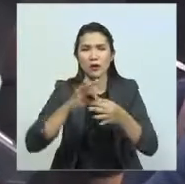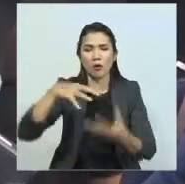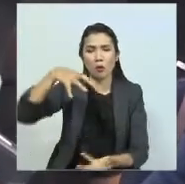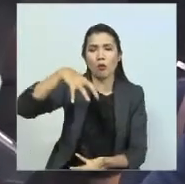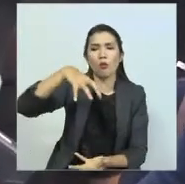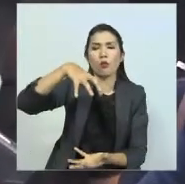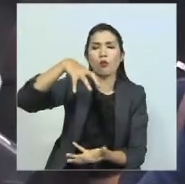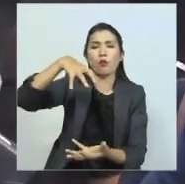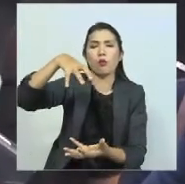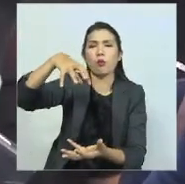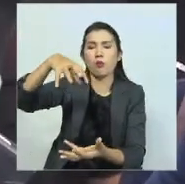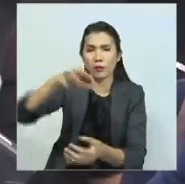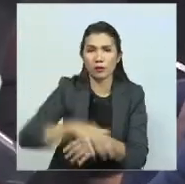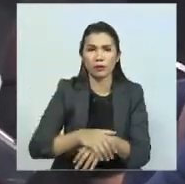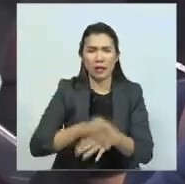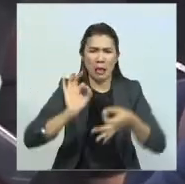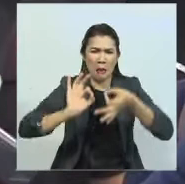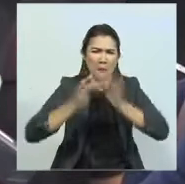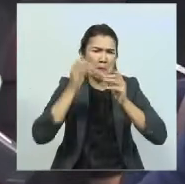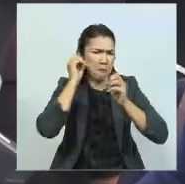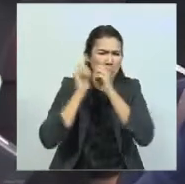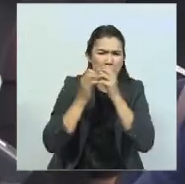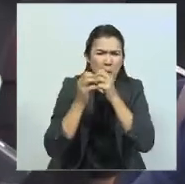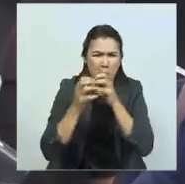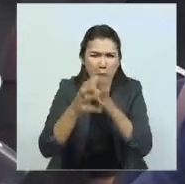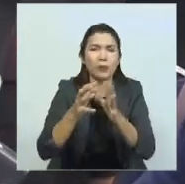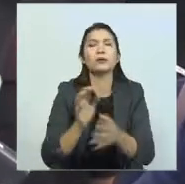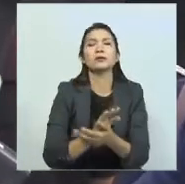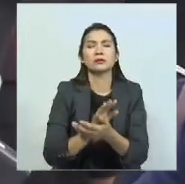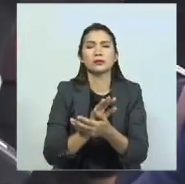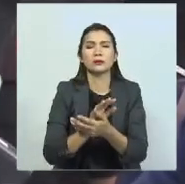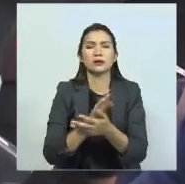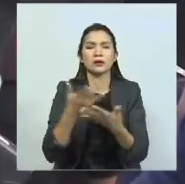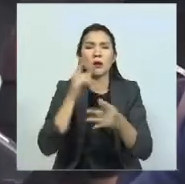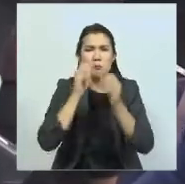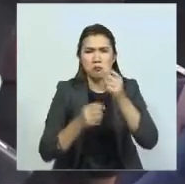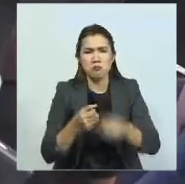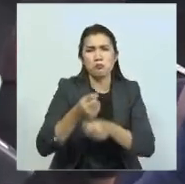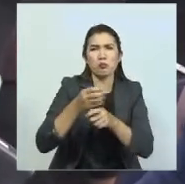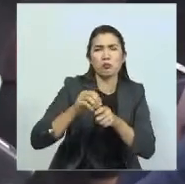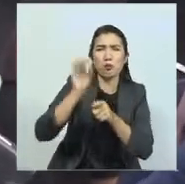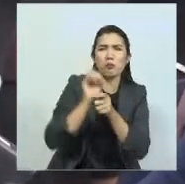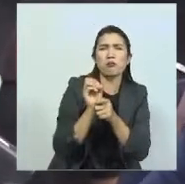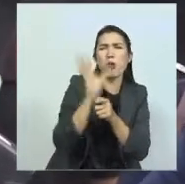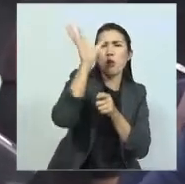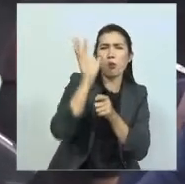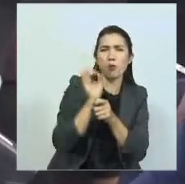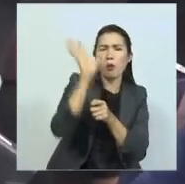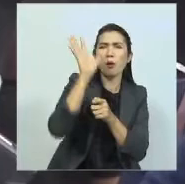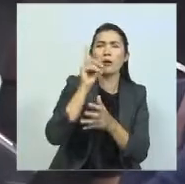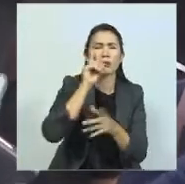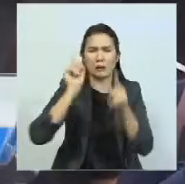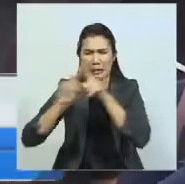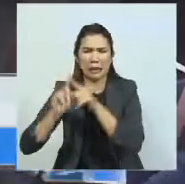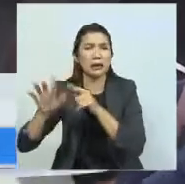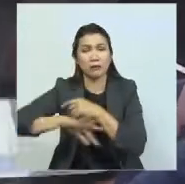อยจุดประทัดเสียง อะไรพลุดอกไม้ไฟดอกไม้เพลิงพลุตะไลอ